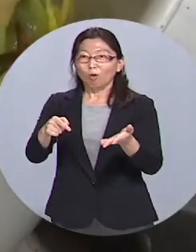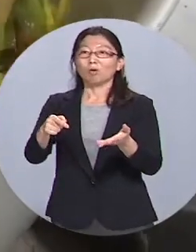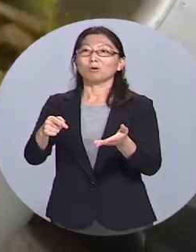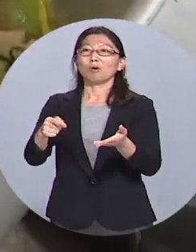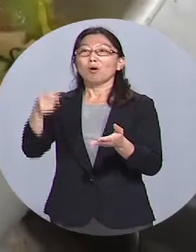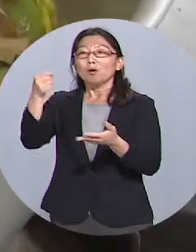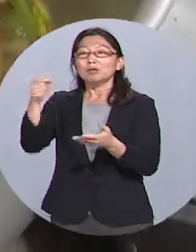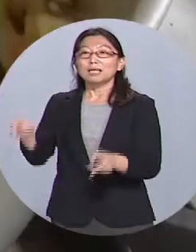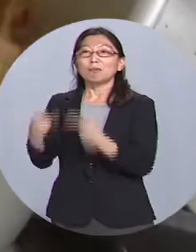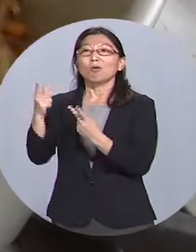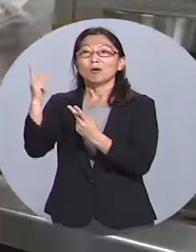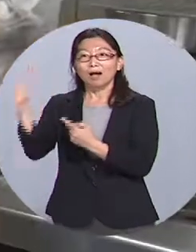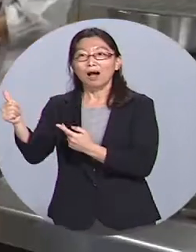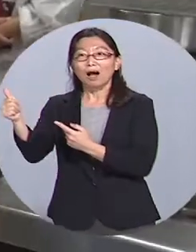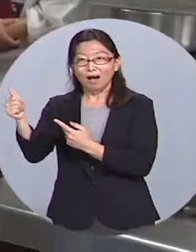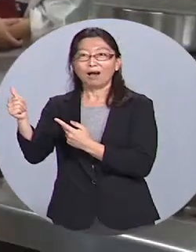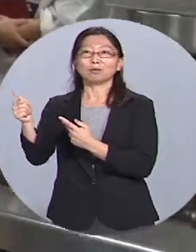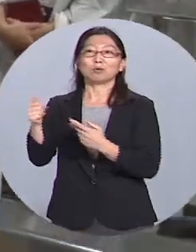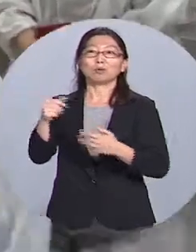子どもなどが審査します。